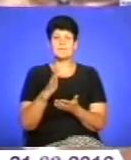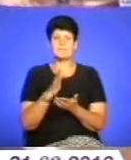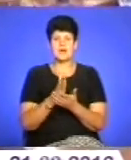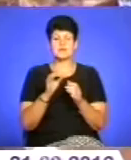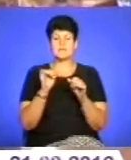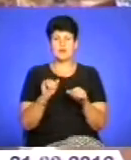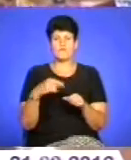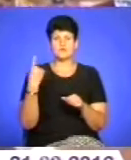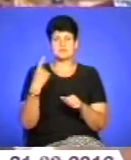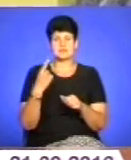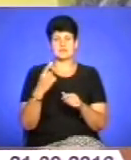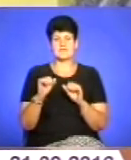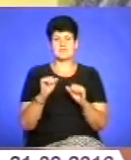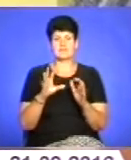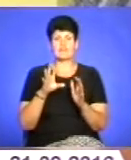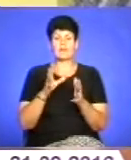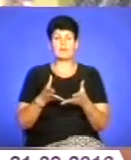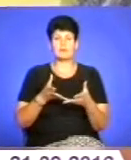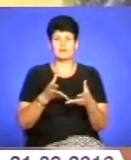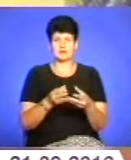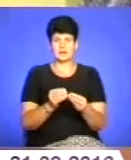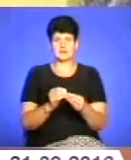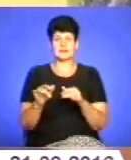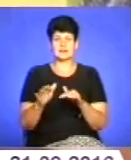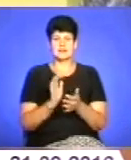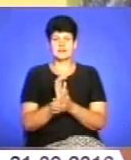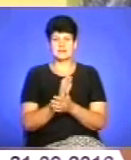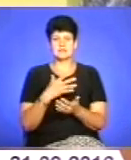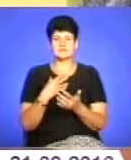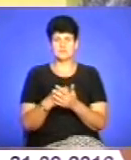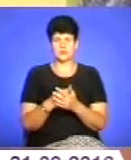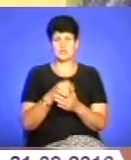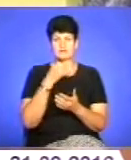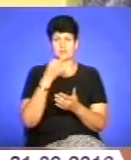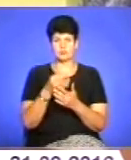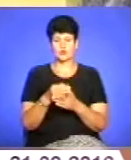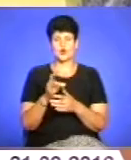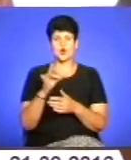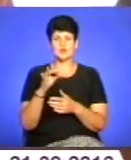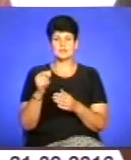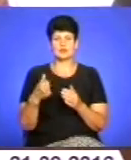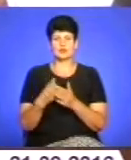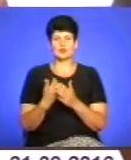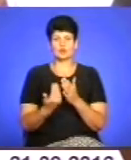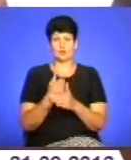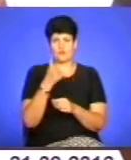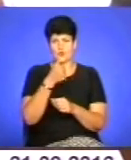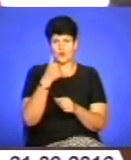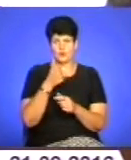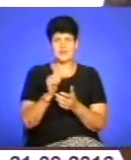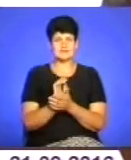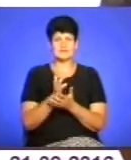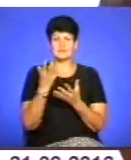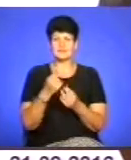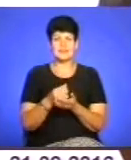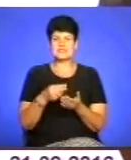надалі впливати на діяльність газети, у кожного своя відповідь. Бо роздержавлення триватиме до нового року, і газета ще не